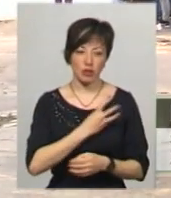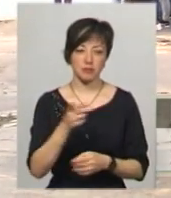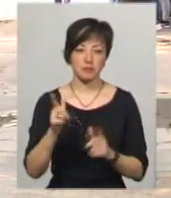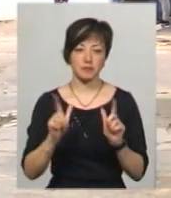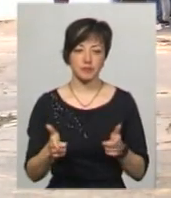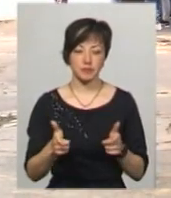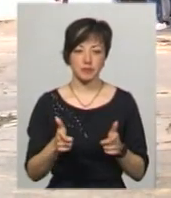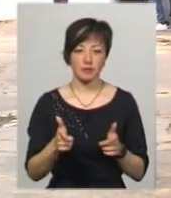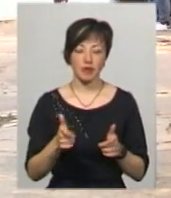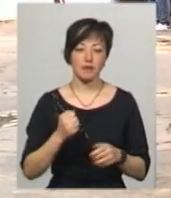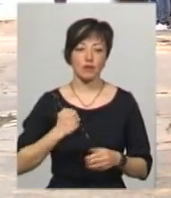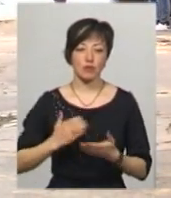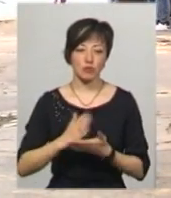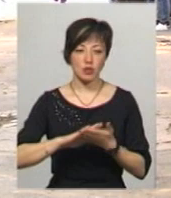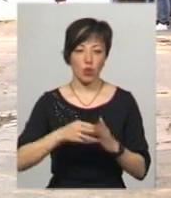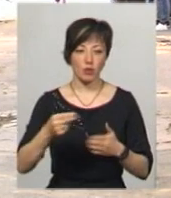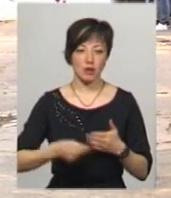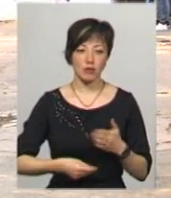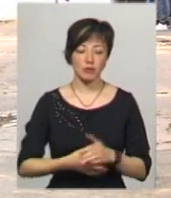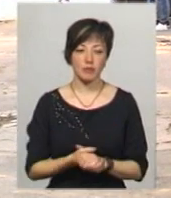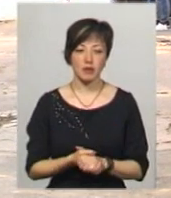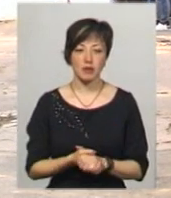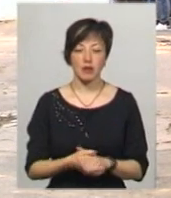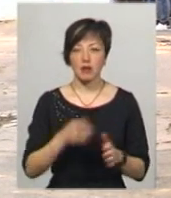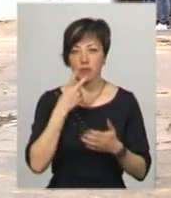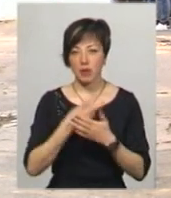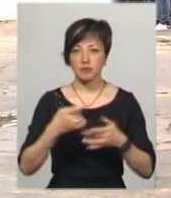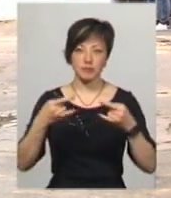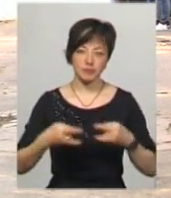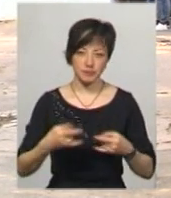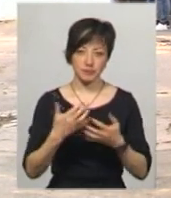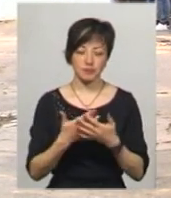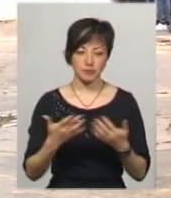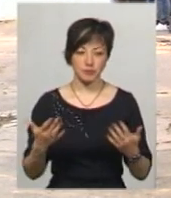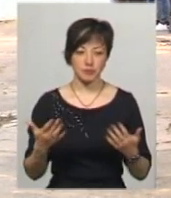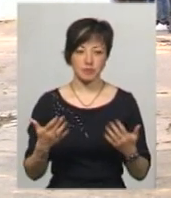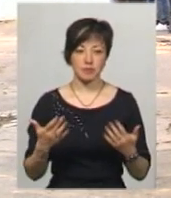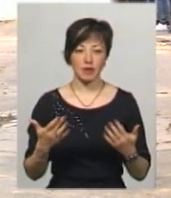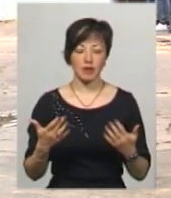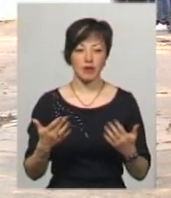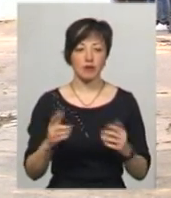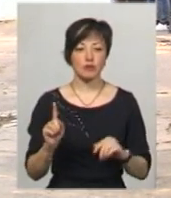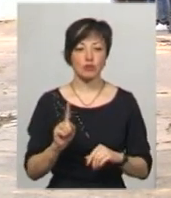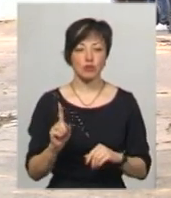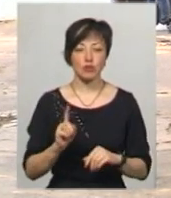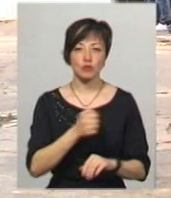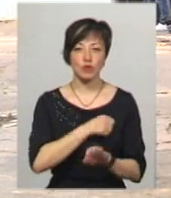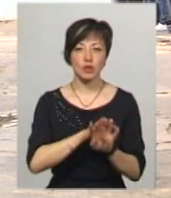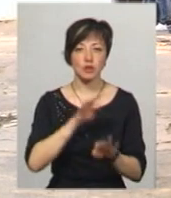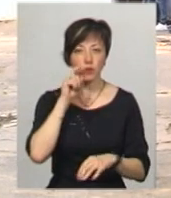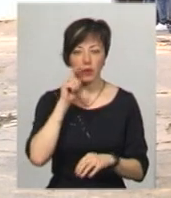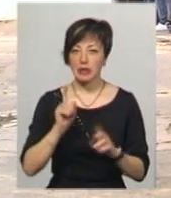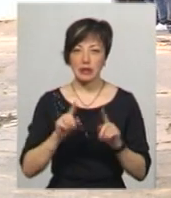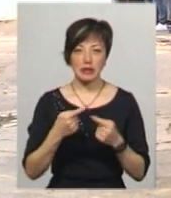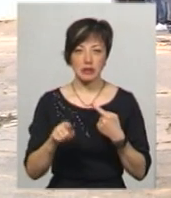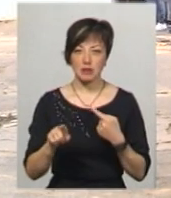йдуть на військову службу за контрактом. Ну, вони бачать в засобах масової інформації, в інших засобах, що Збройні сили України – це не ті